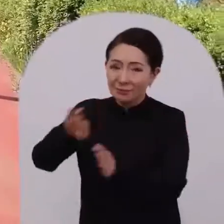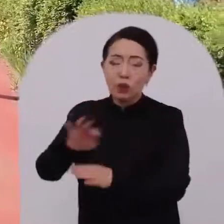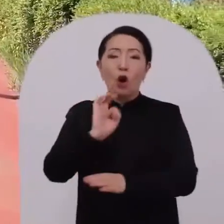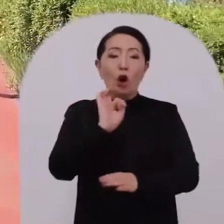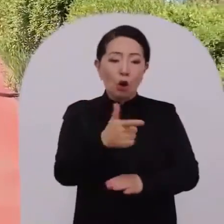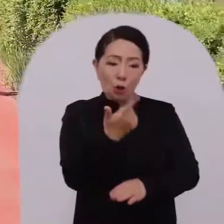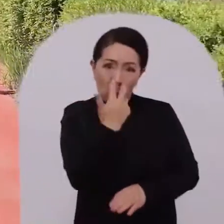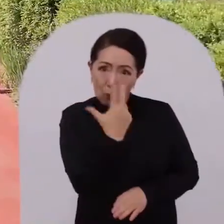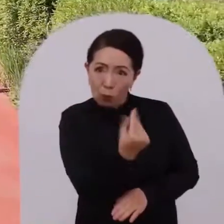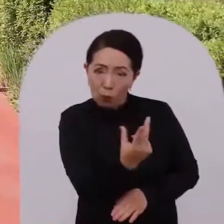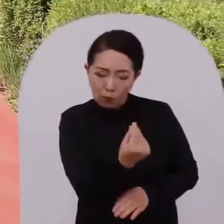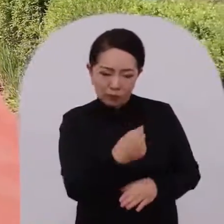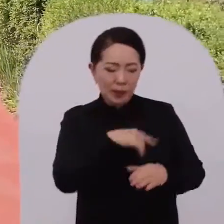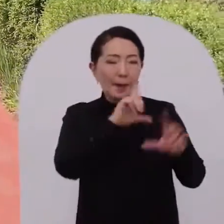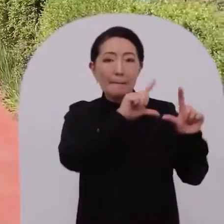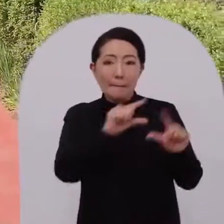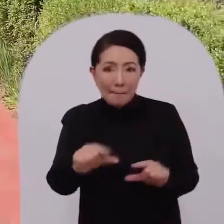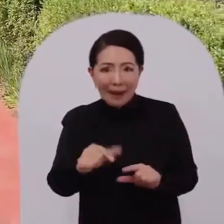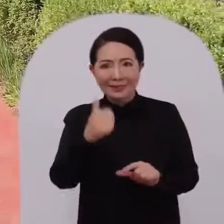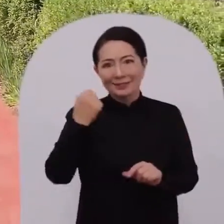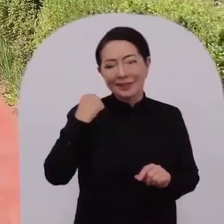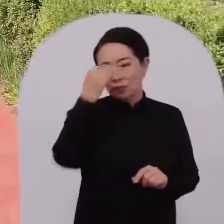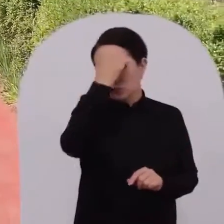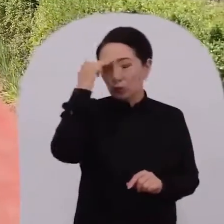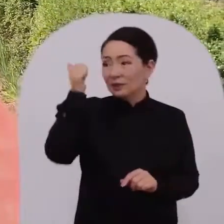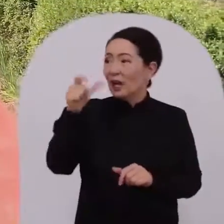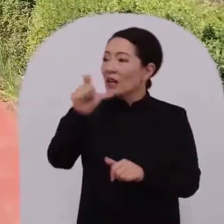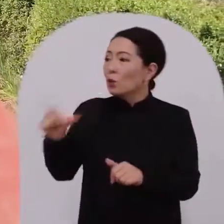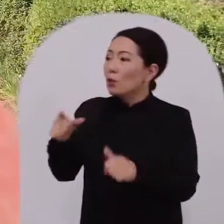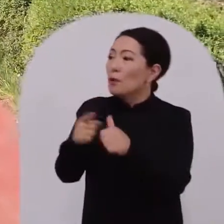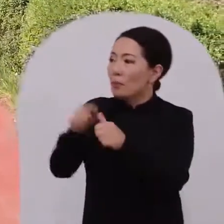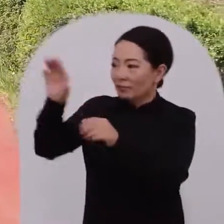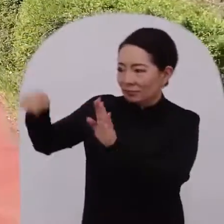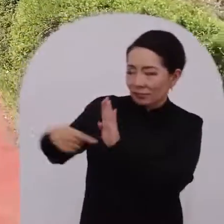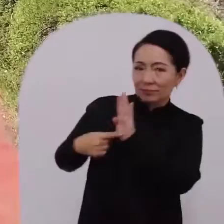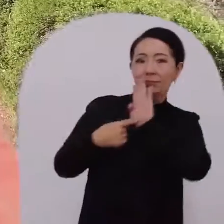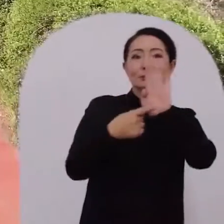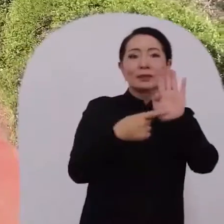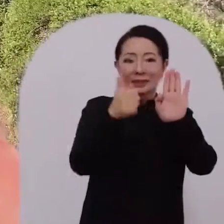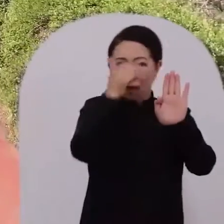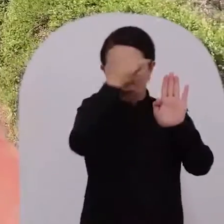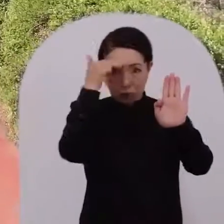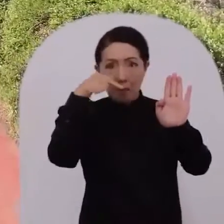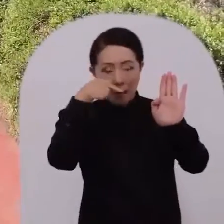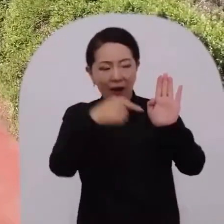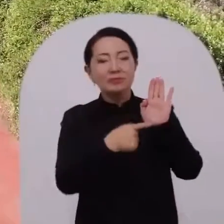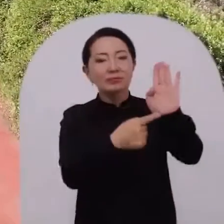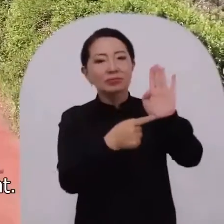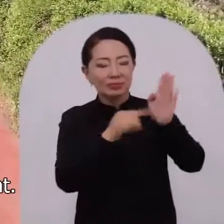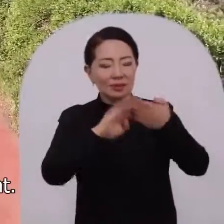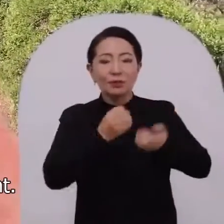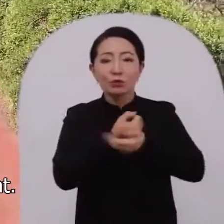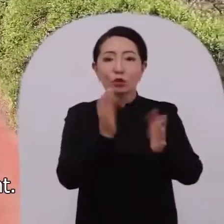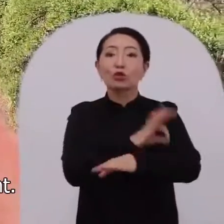урайлах биш, харин хогоо бодит байдал дээр багсгсан дуршлагтай иргэдийнхээ сайн дуршлагыг бусдад олон нийтэд